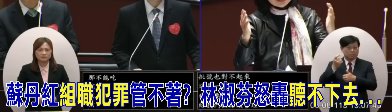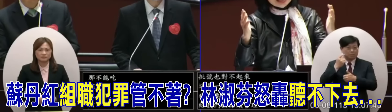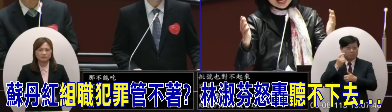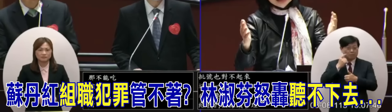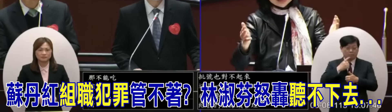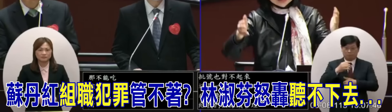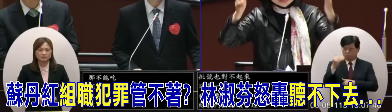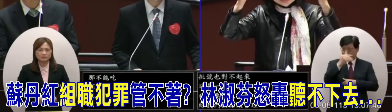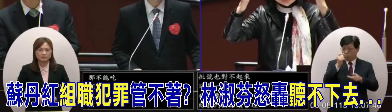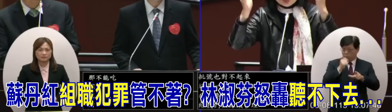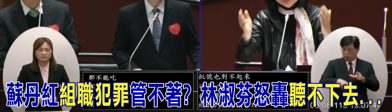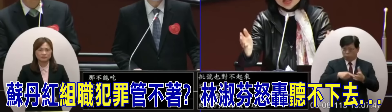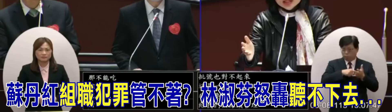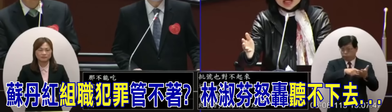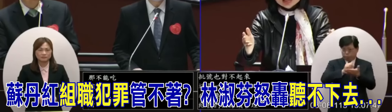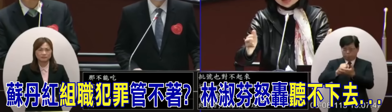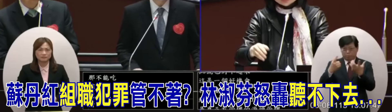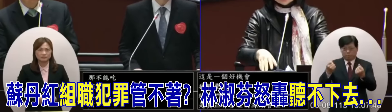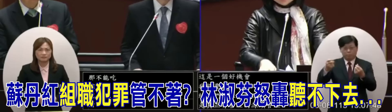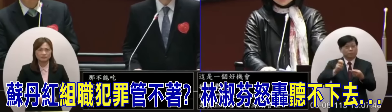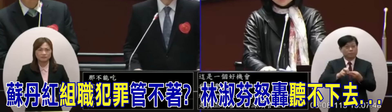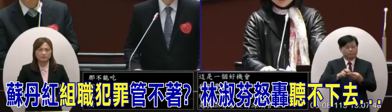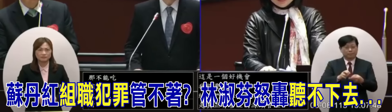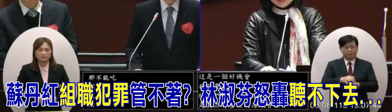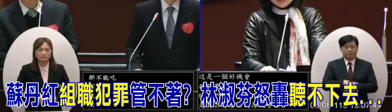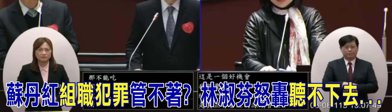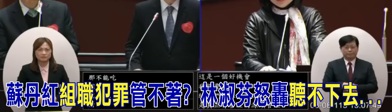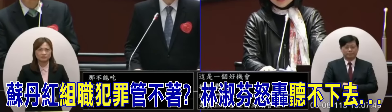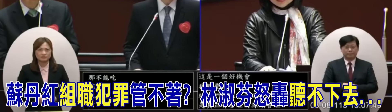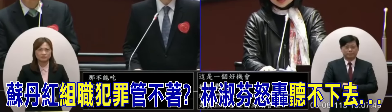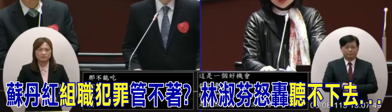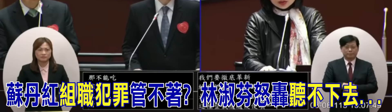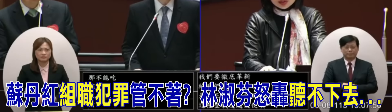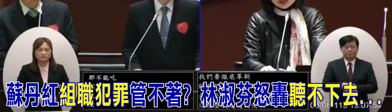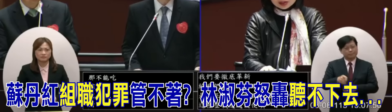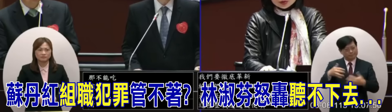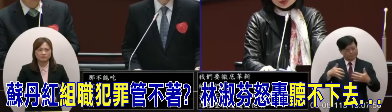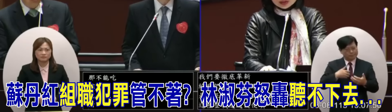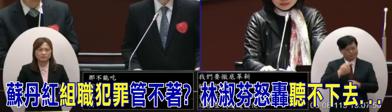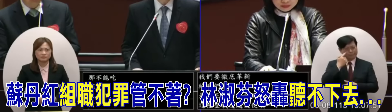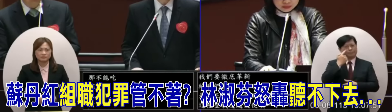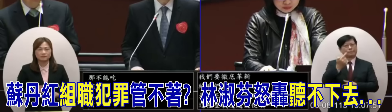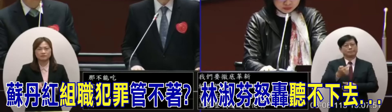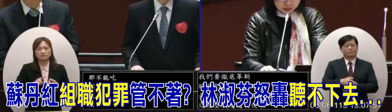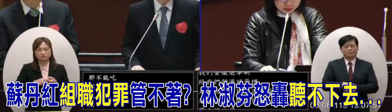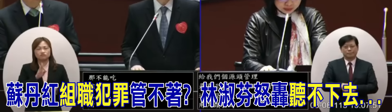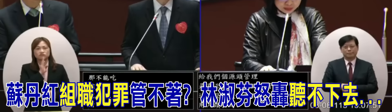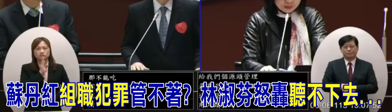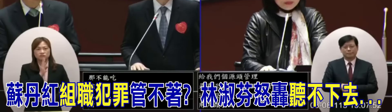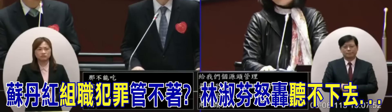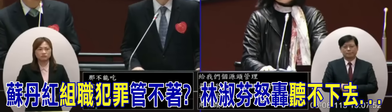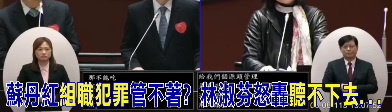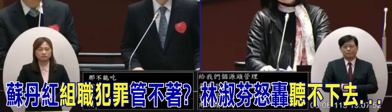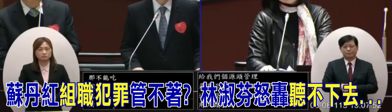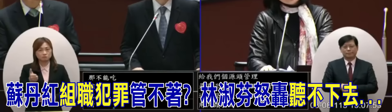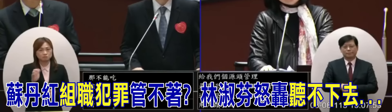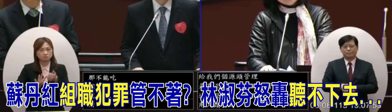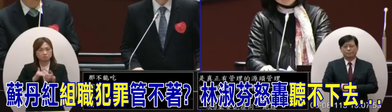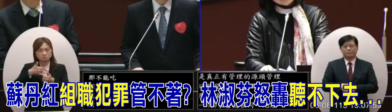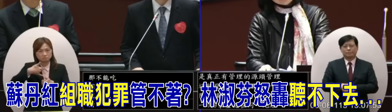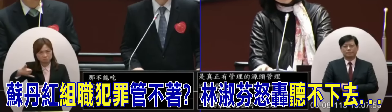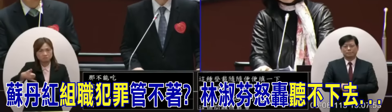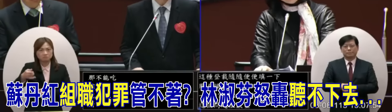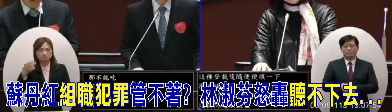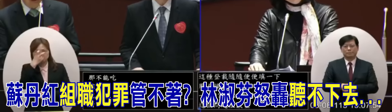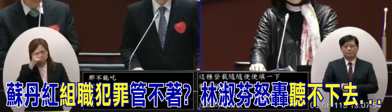次九家登记在同一个地址，这个问题很严重。 对，确实，我谢谢委员能